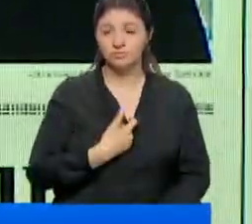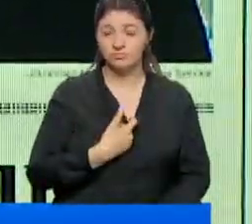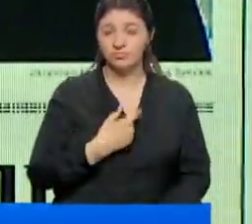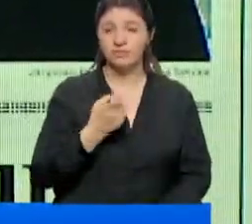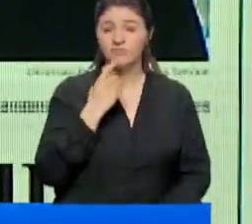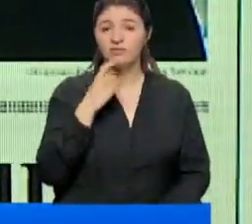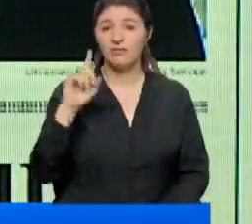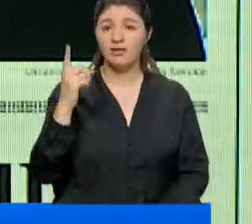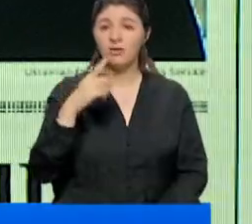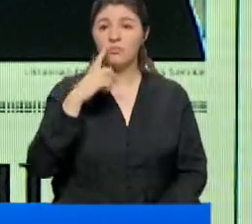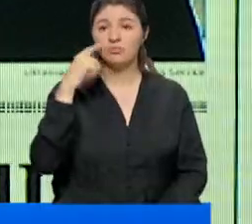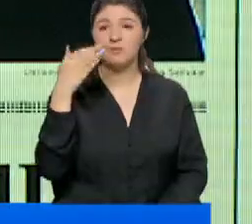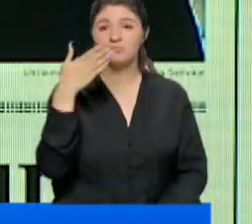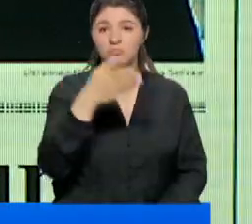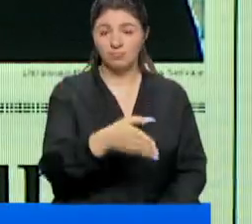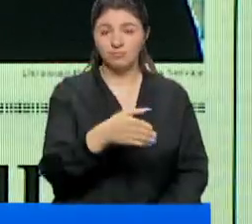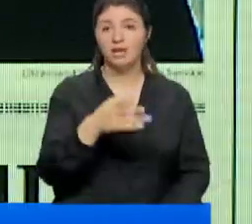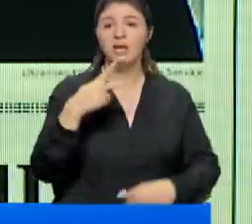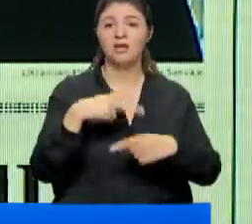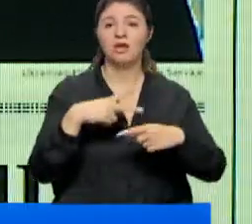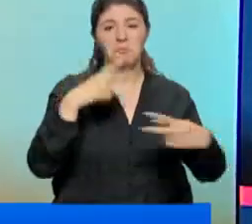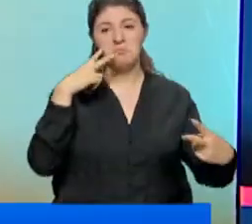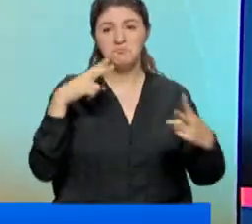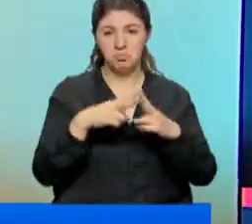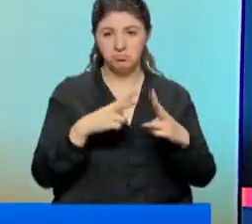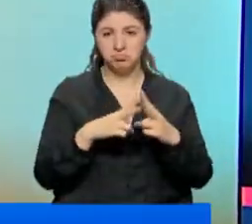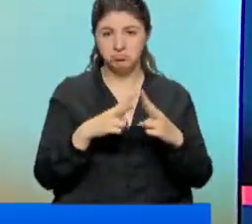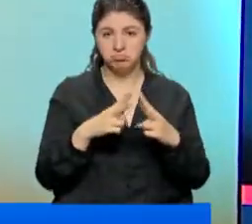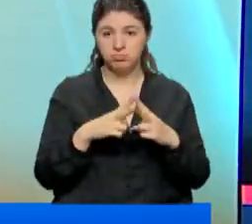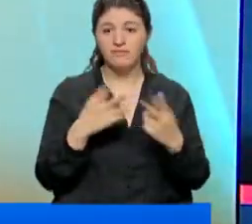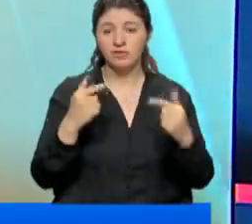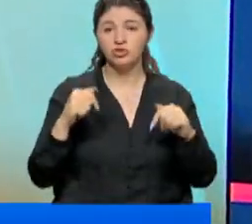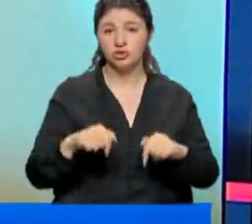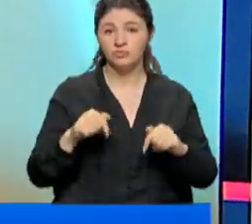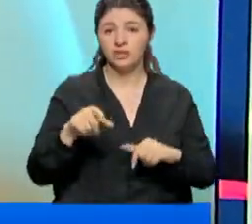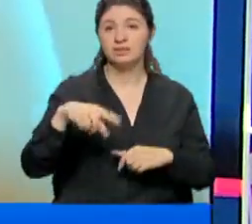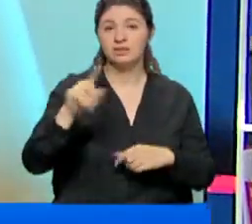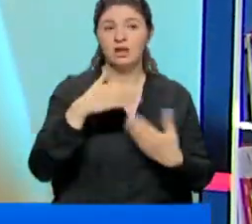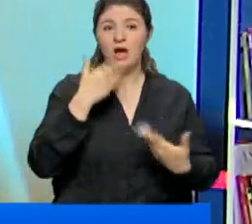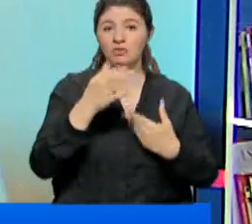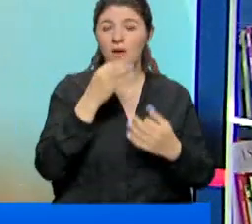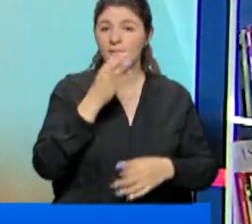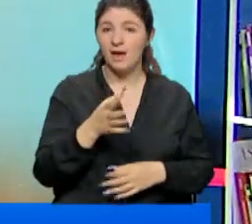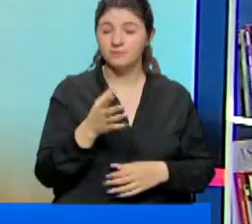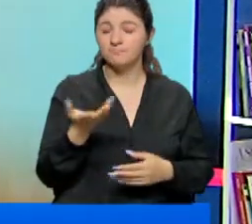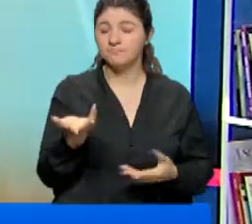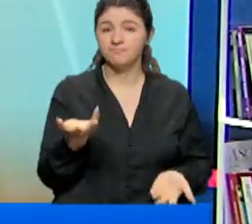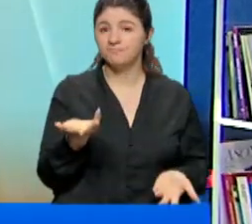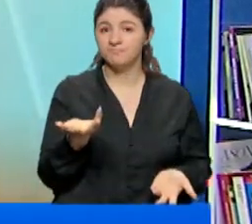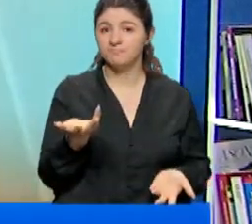Finlandiya lideri Ukrayna'ya geldi zenski ile görüştü ve Şimdi sizlere sunacağımız haber